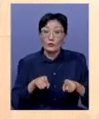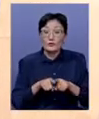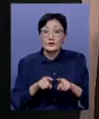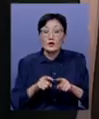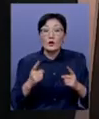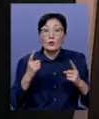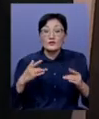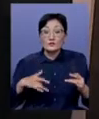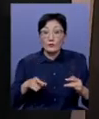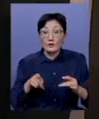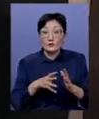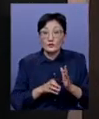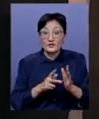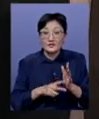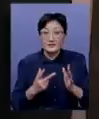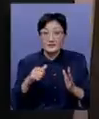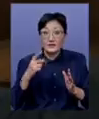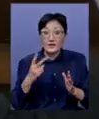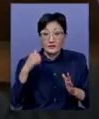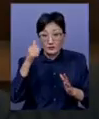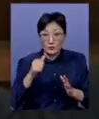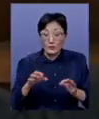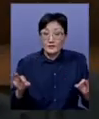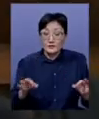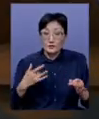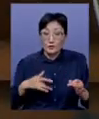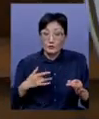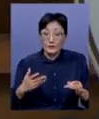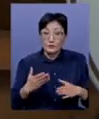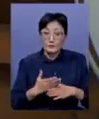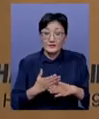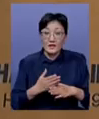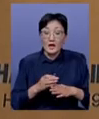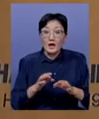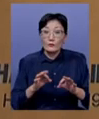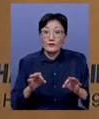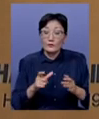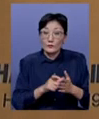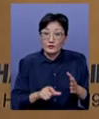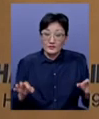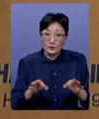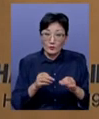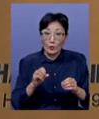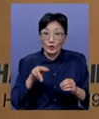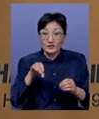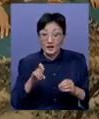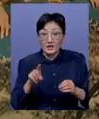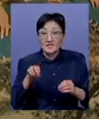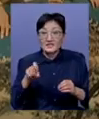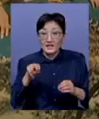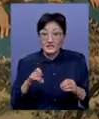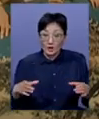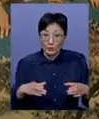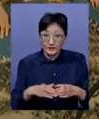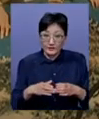ұлы күйшісі 1982 жылы ұлттық аспаптардың сүйемелдеуімен композицияларды орындайтын отырар сазы оркестрінде